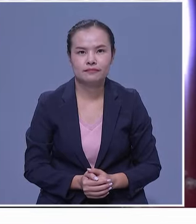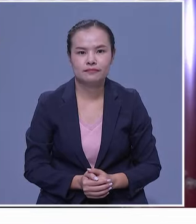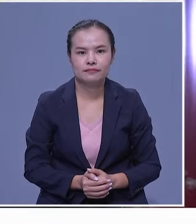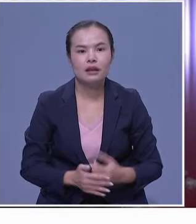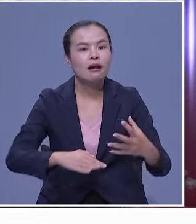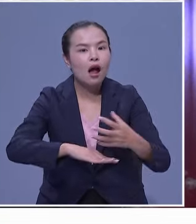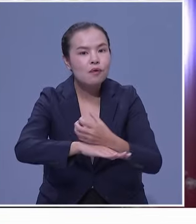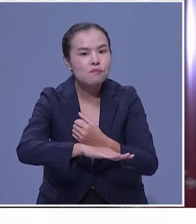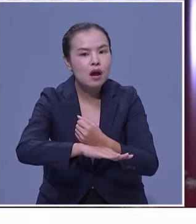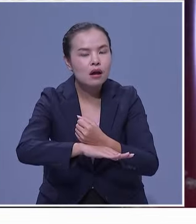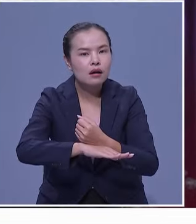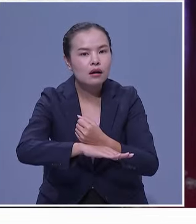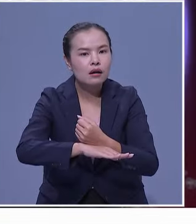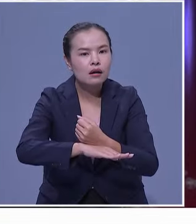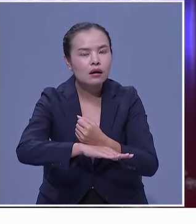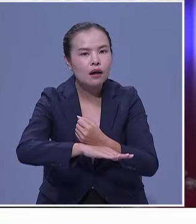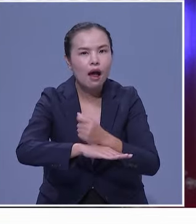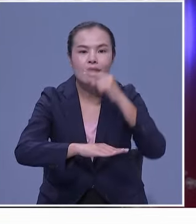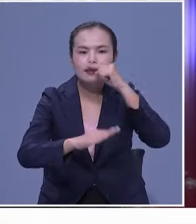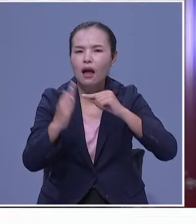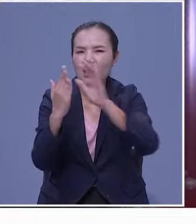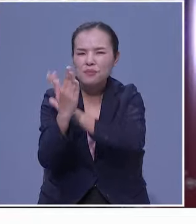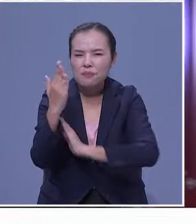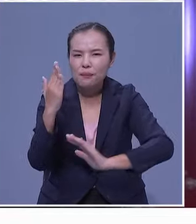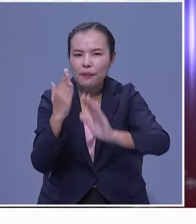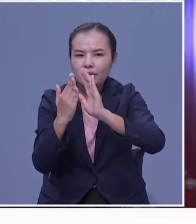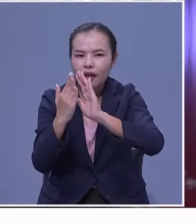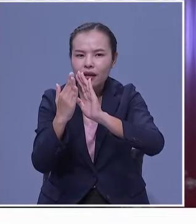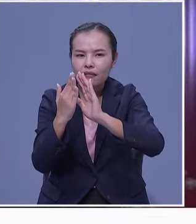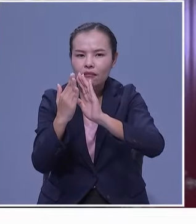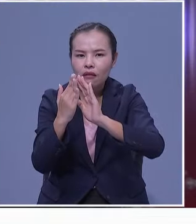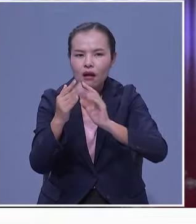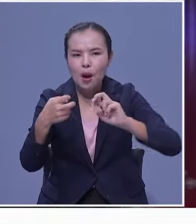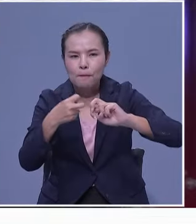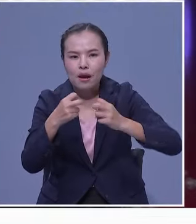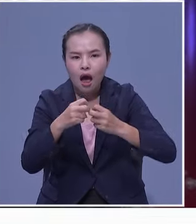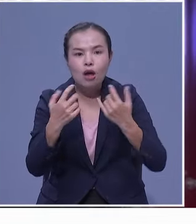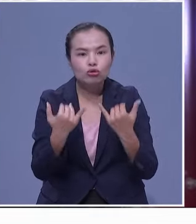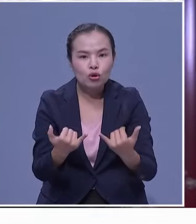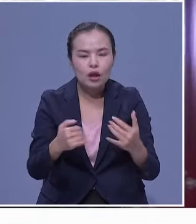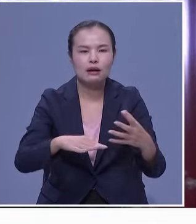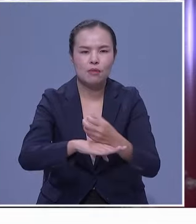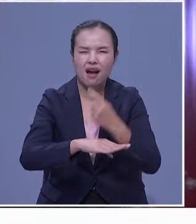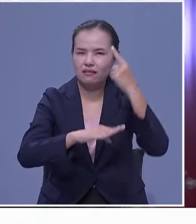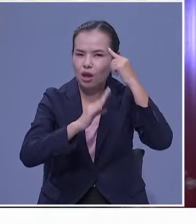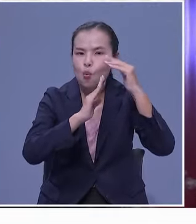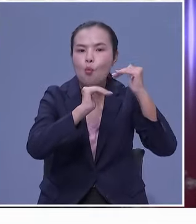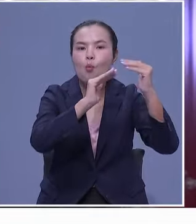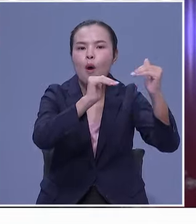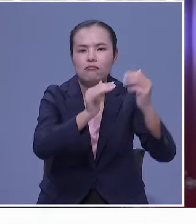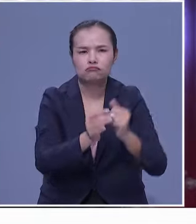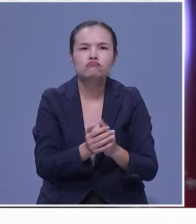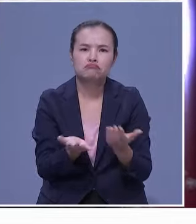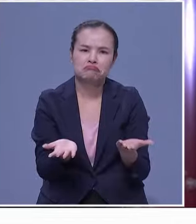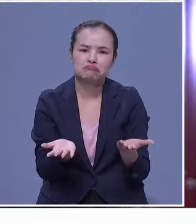บที่ว่าที่ทำให้ประเทศไทยต้องตกอยู่ภายใต้สถานการณ์ปัจจุบันการเมืองแห่งความหวังอะไรแบ